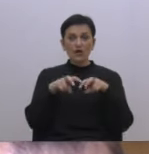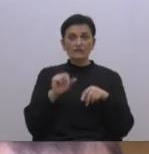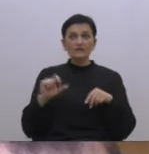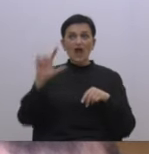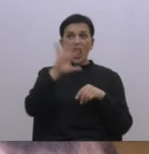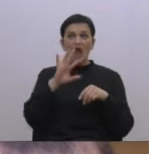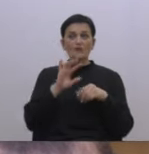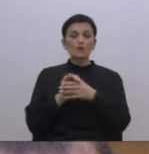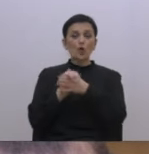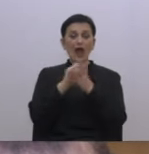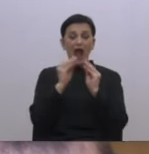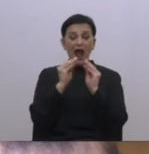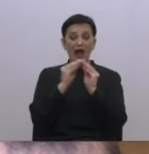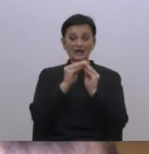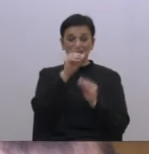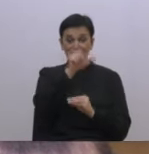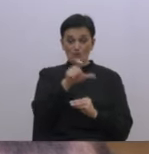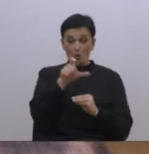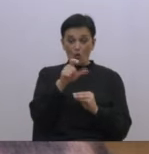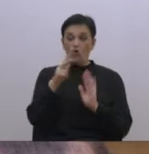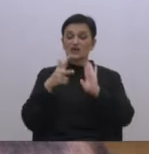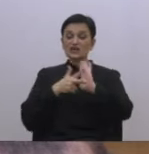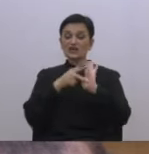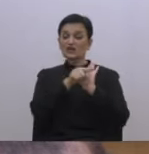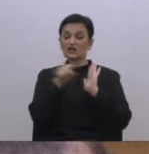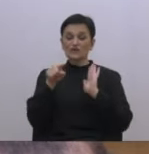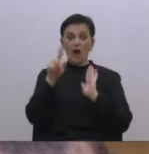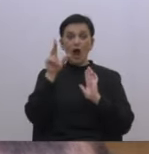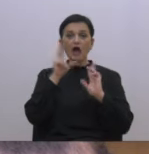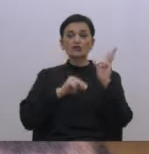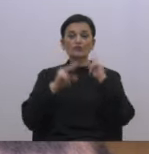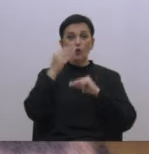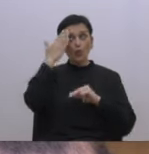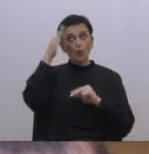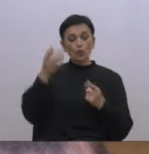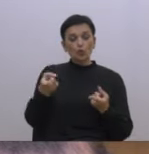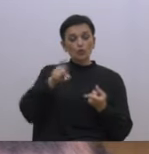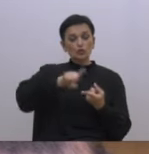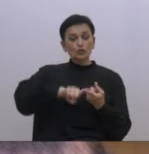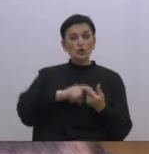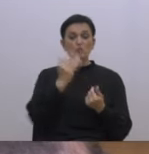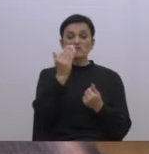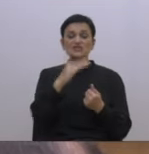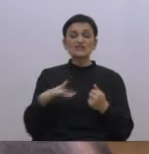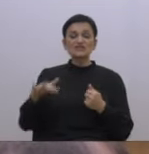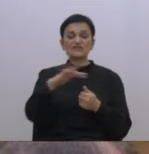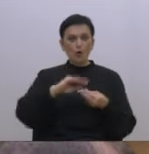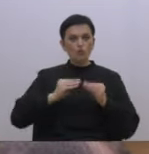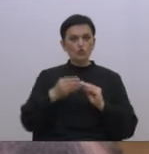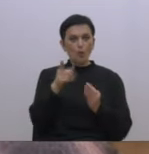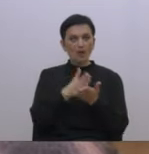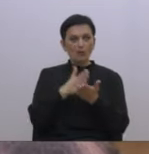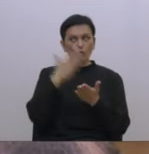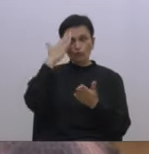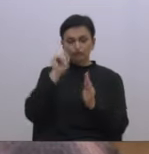ევროკავშირის 10 მოქალაქიდან 8 თვლის, რომ უცხოური ზეგავლენა მისი ქვეყნის პრობლემას